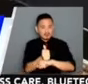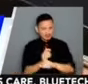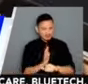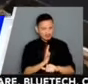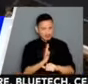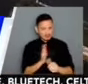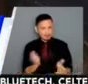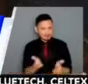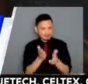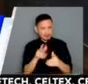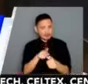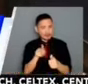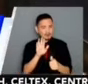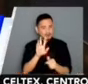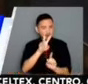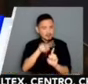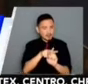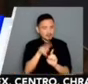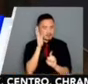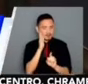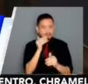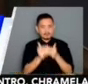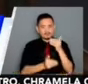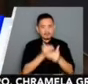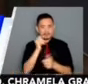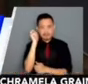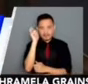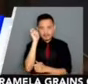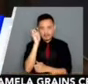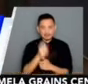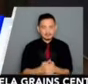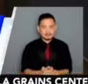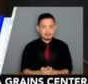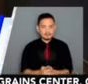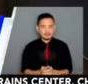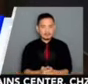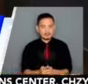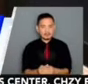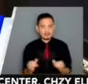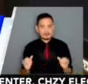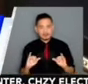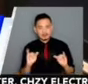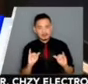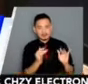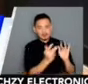applications nila we're already mobilizing yyung um connections natin sa mga distribution Utility